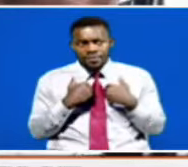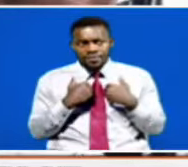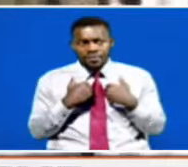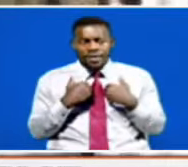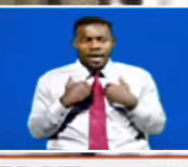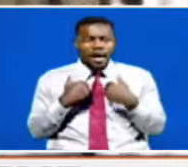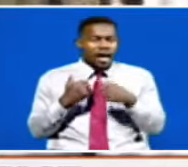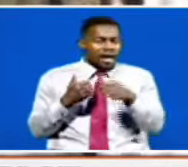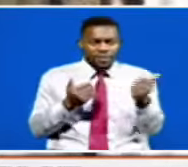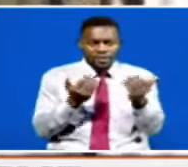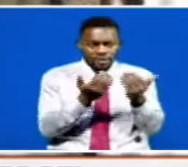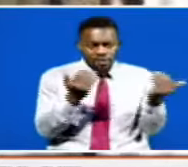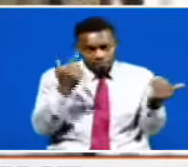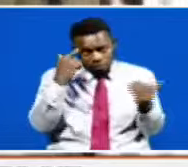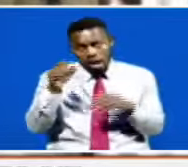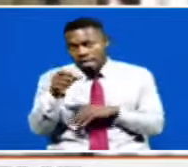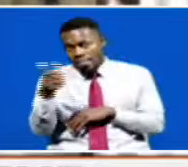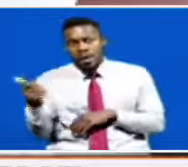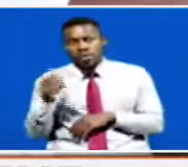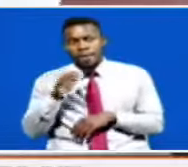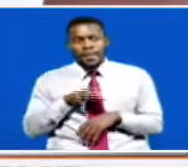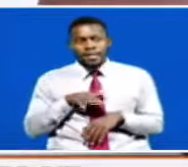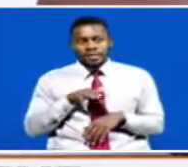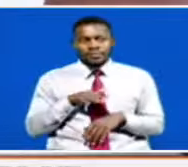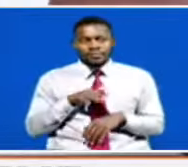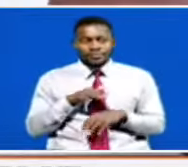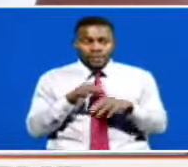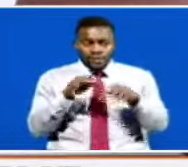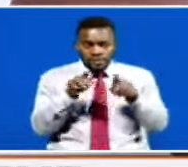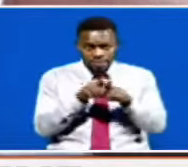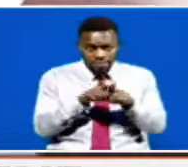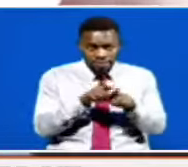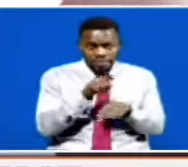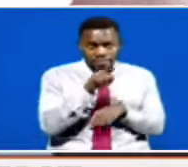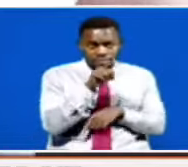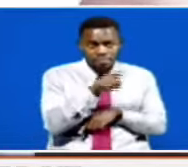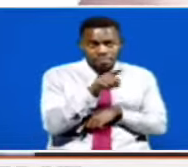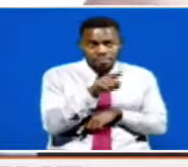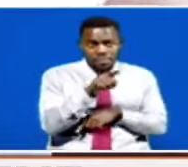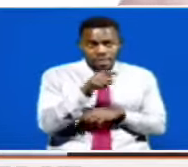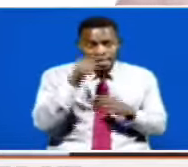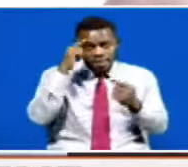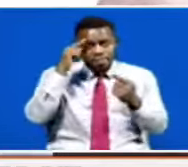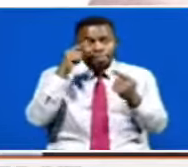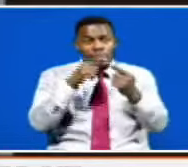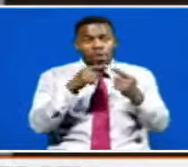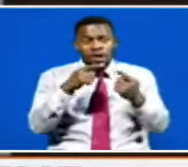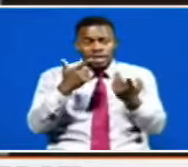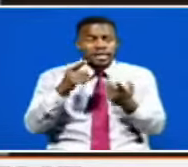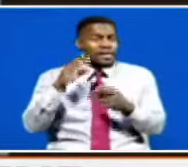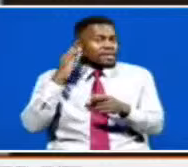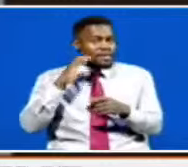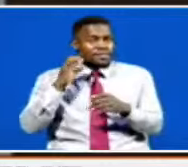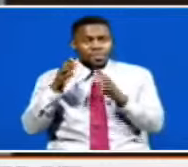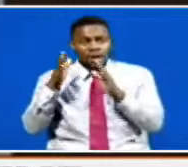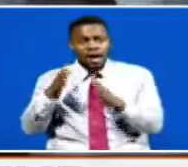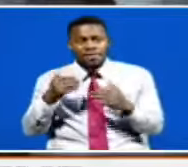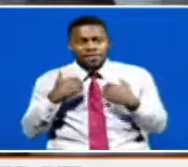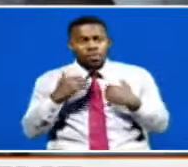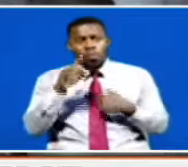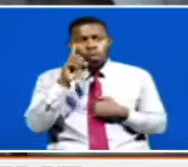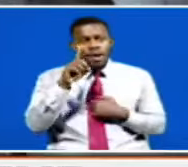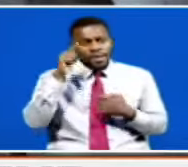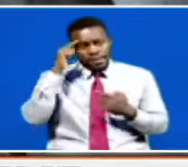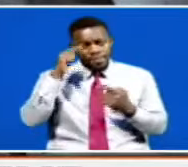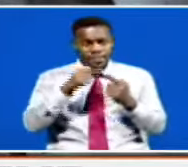mama wengine. Kisa cha pili vile vile kililenga mjane. Matakwa yake yakiwa yayo hayo, vijikaratasi vyote viwili